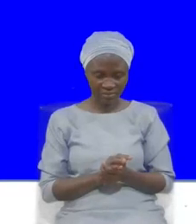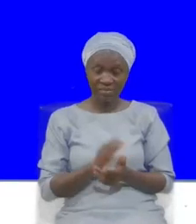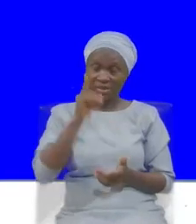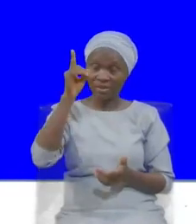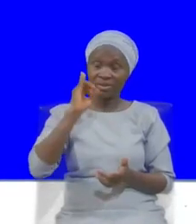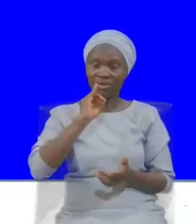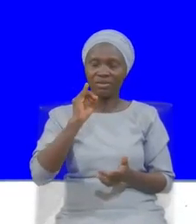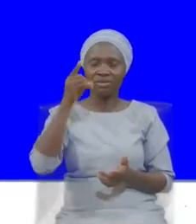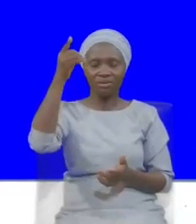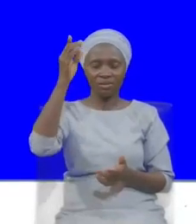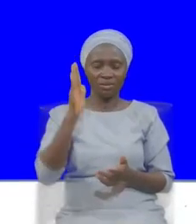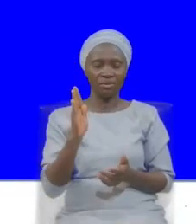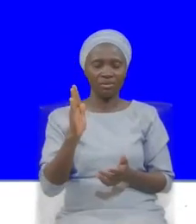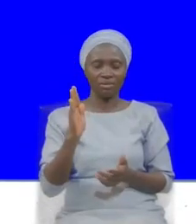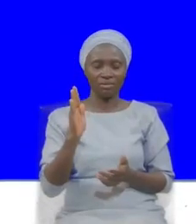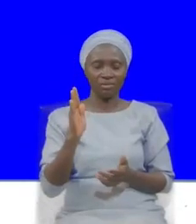Il est Dieu.